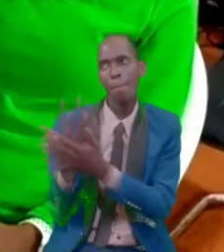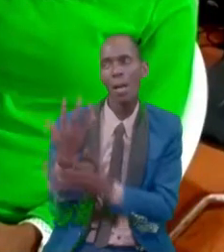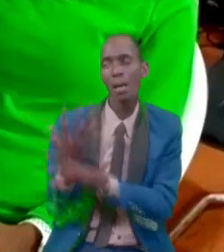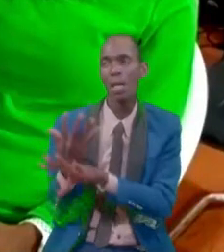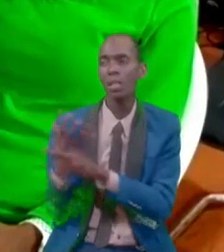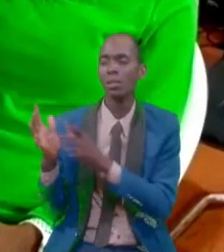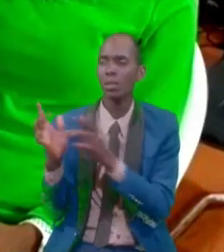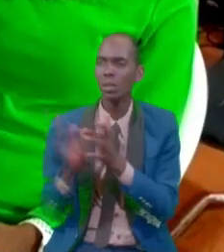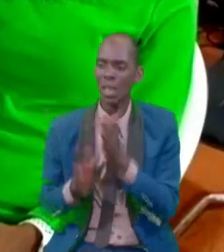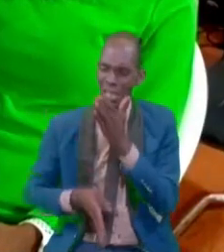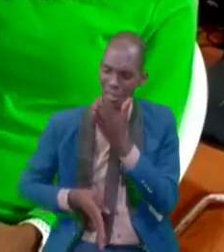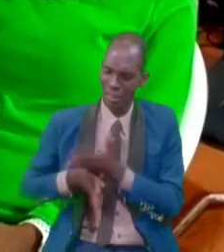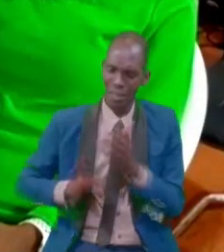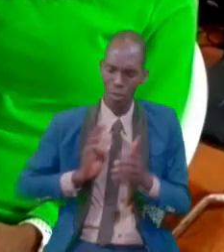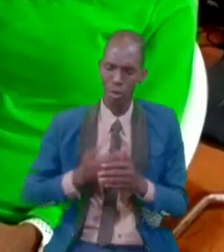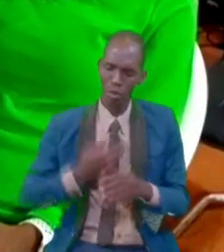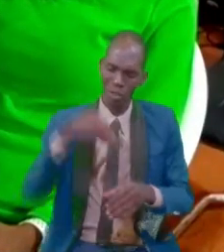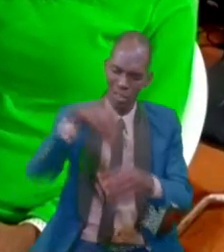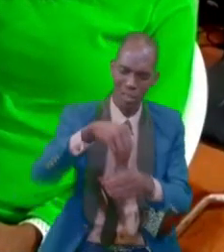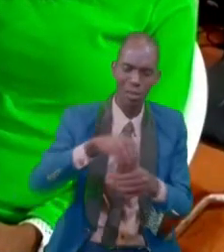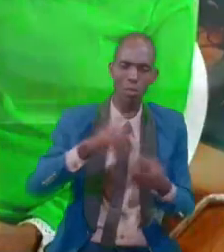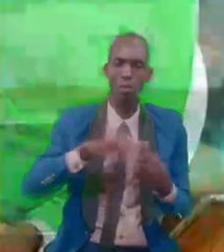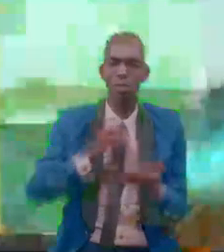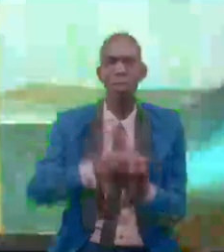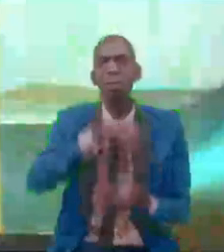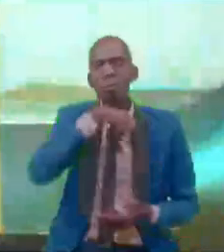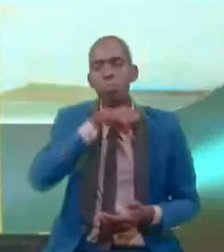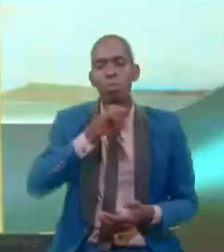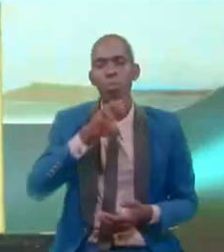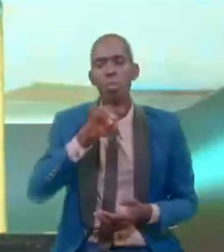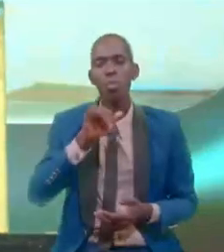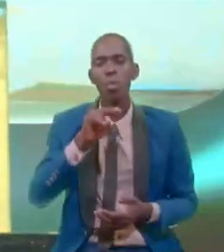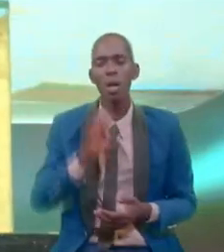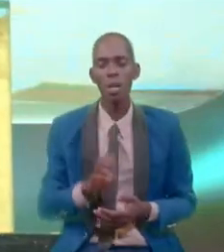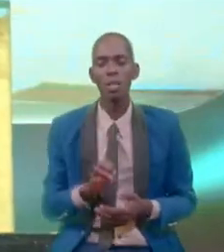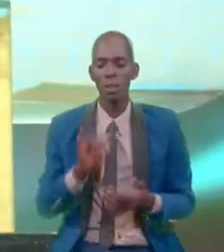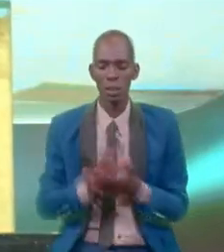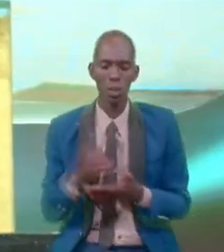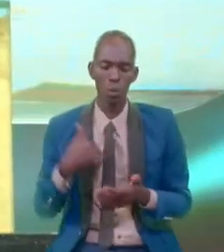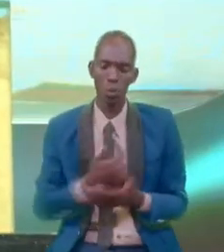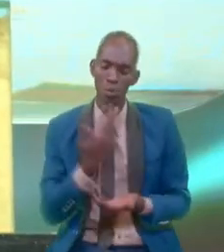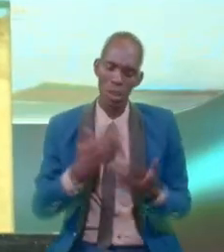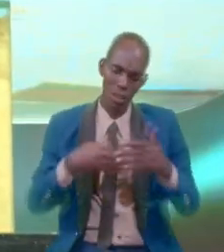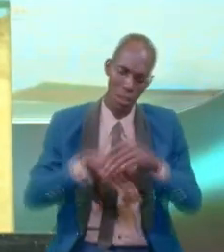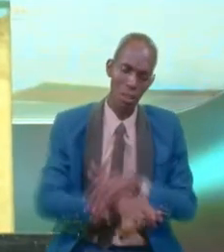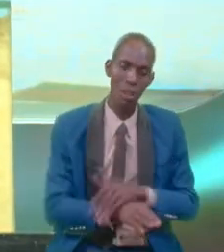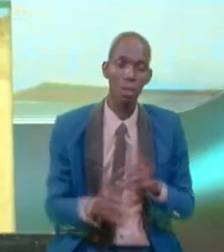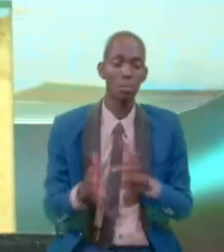prièrent, disant, « Envoie-nous dans ces pourceaux afin que nous entrions en